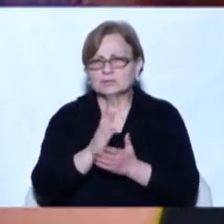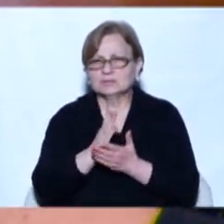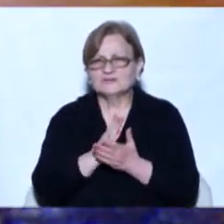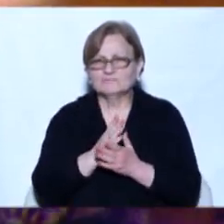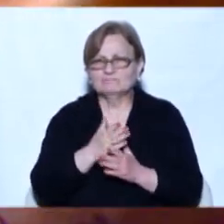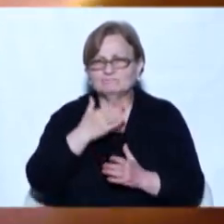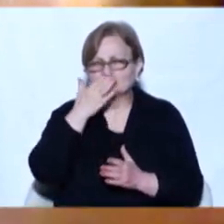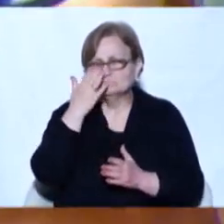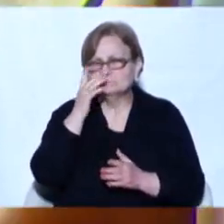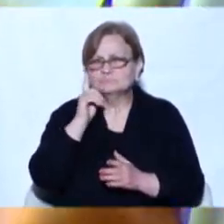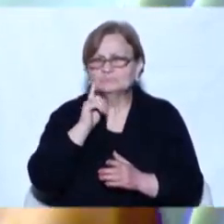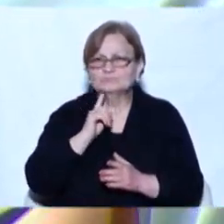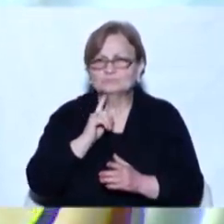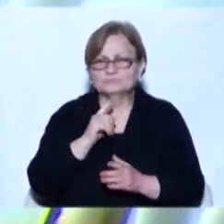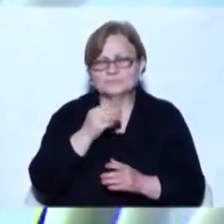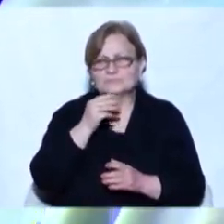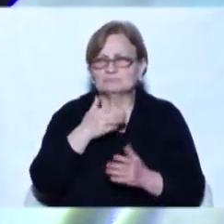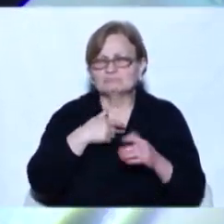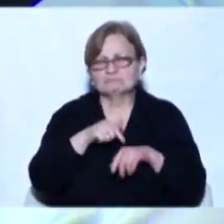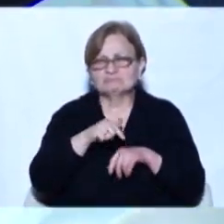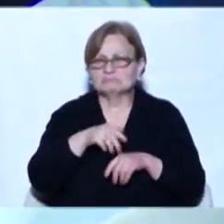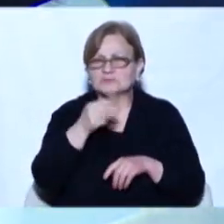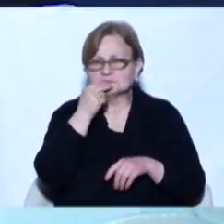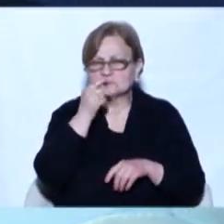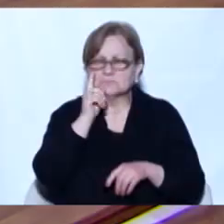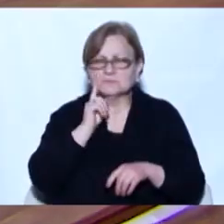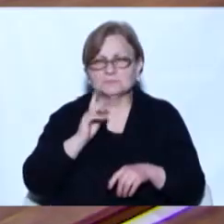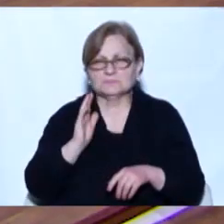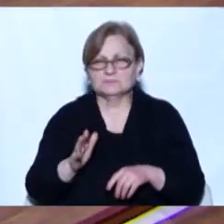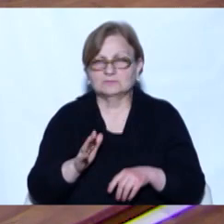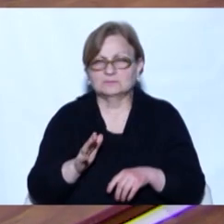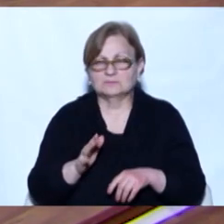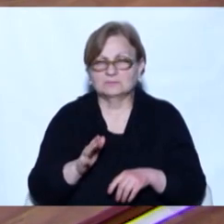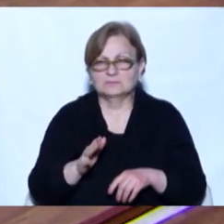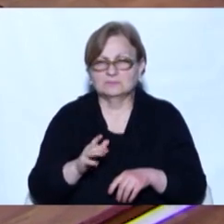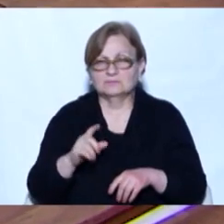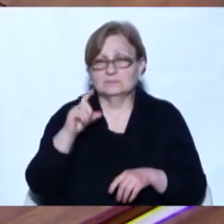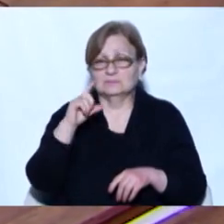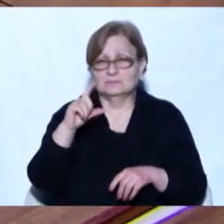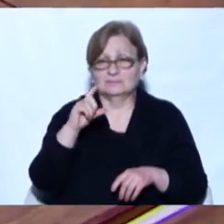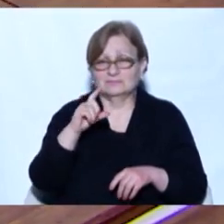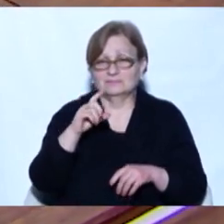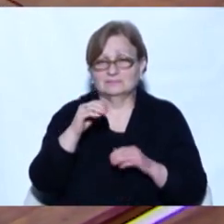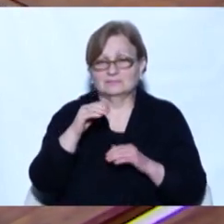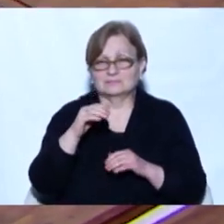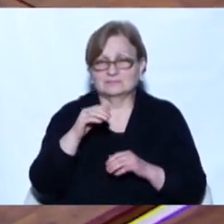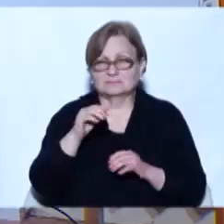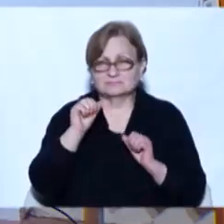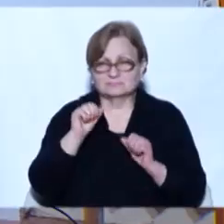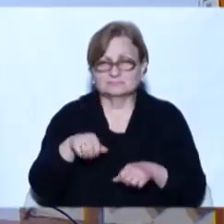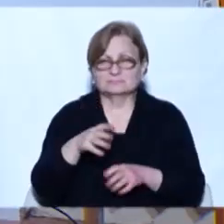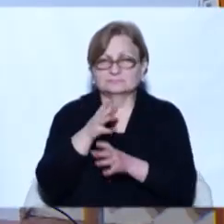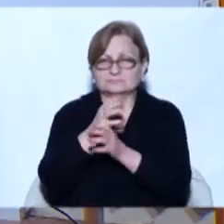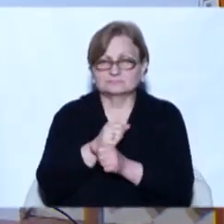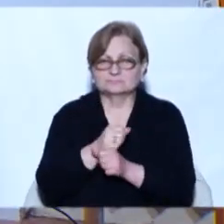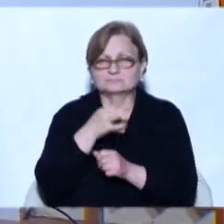ისეთი სუნიმცემს ურიგო საჭმელი არ უნდა იყოსო. ეს ცოტა ვრცელი ეპიზოდია და შევამოკლებ და